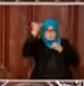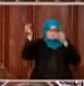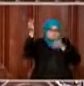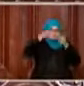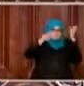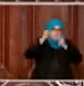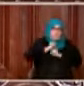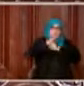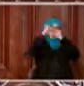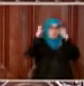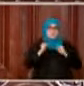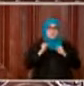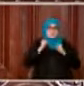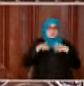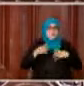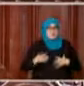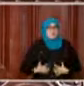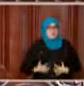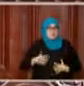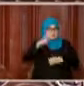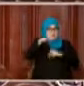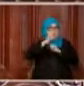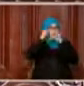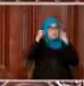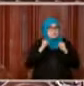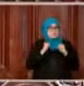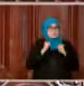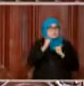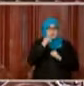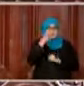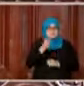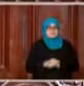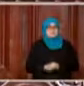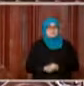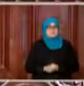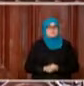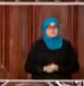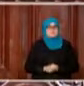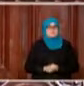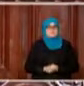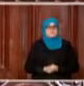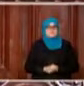فوطنية أعضائها لا يشوبها ريب،